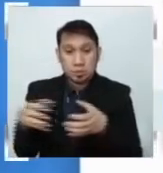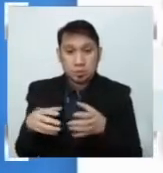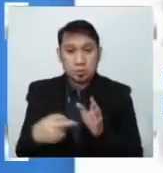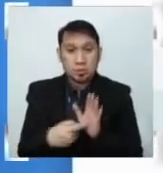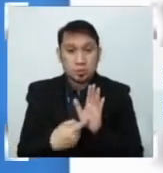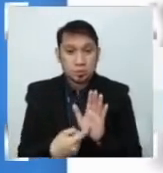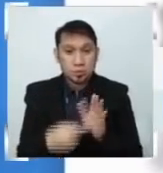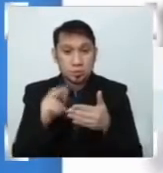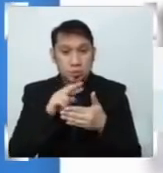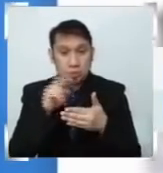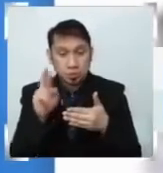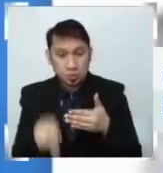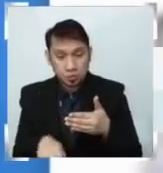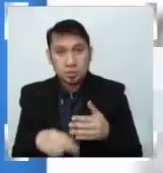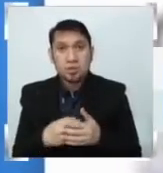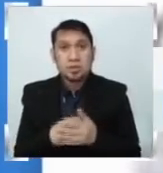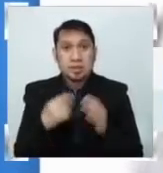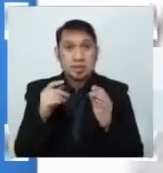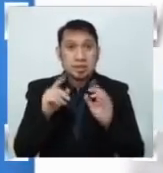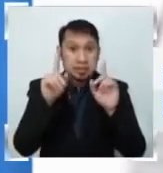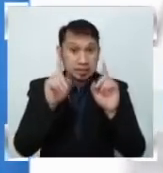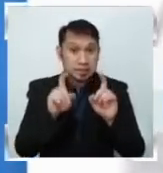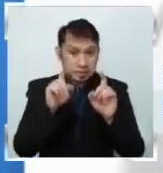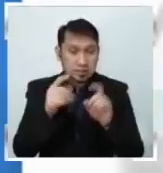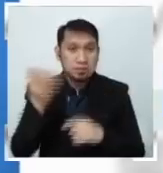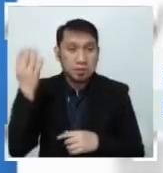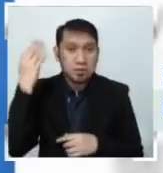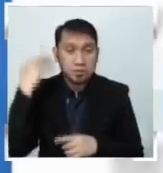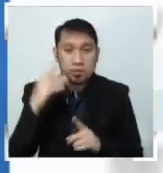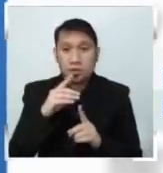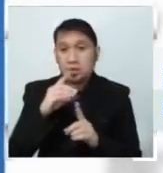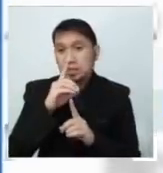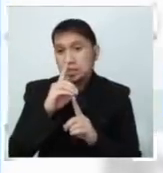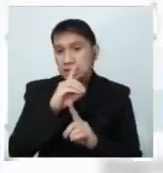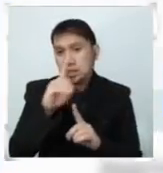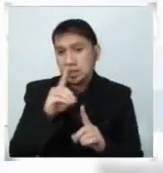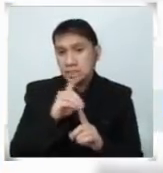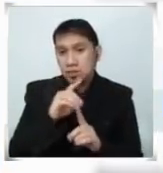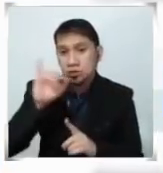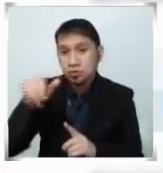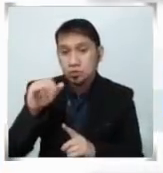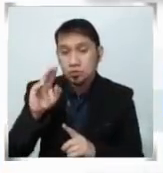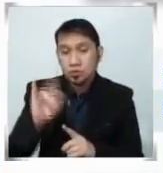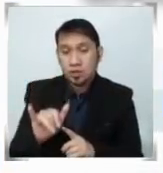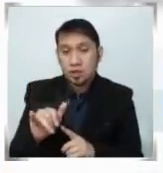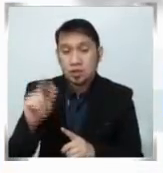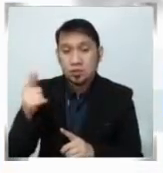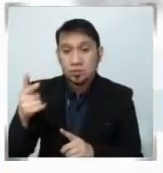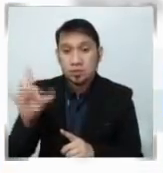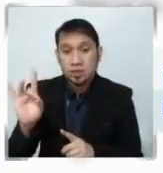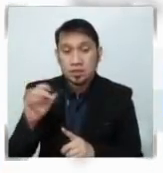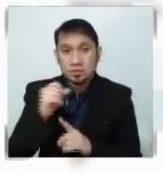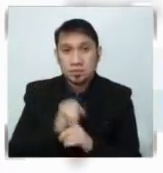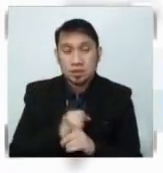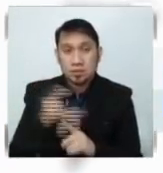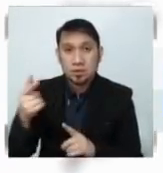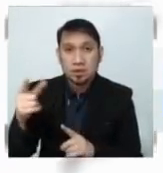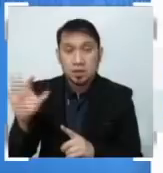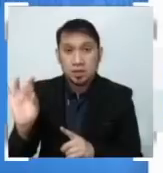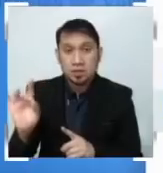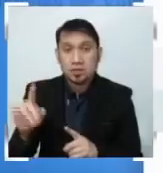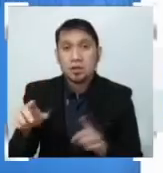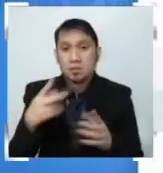huling anti-doping test ng senador na may petsang July 28 at September 8 ngayong taon. Parehong negative ang